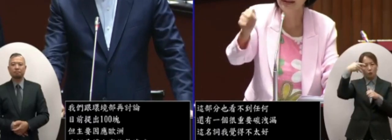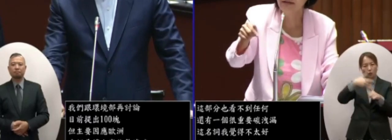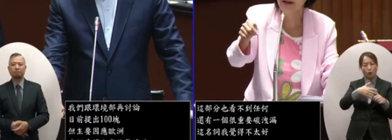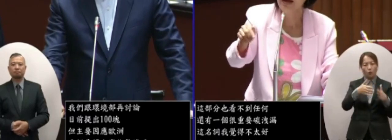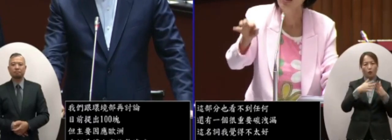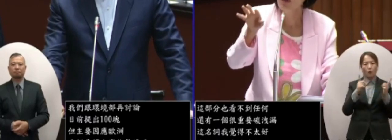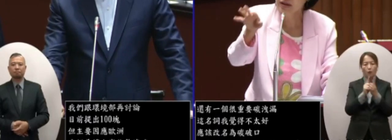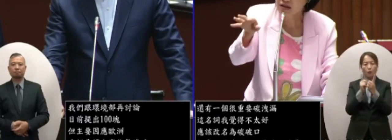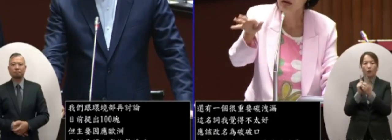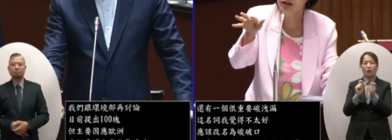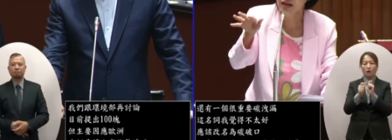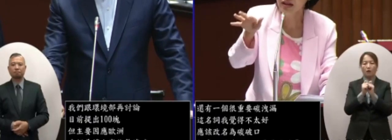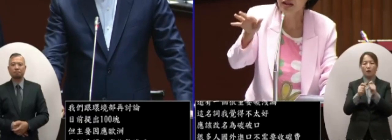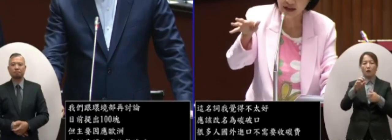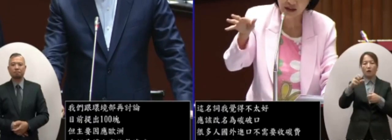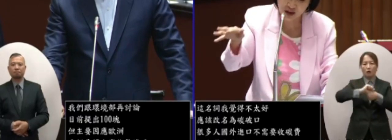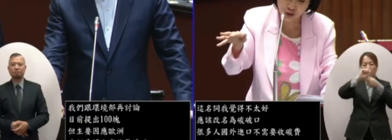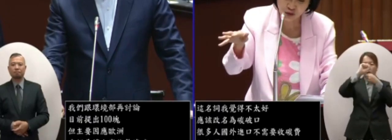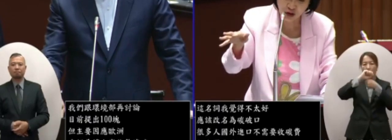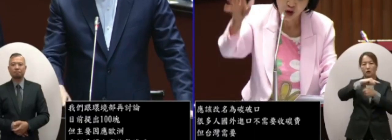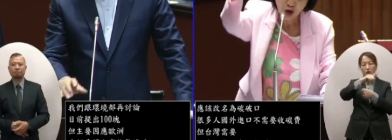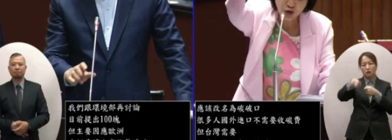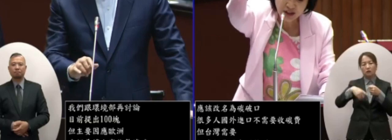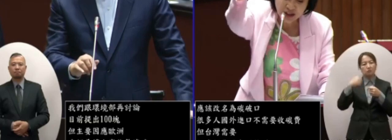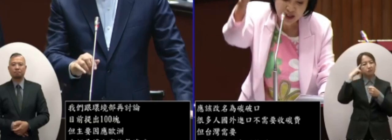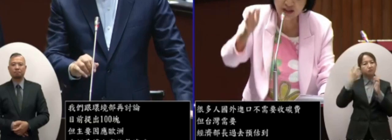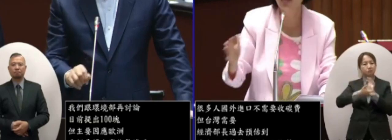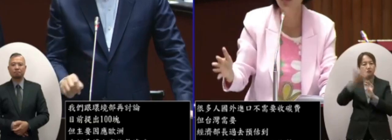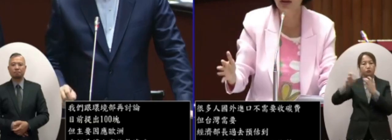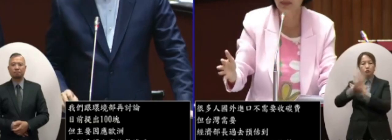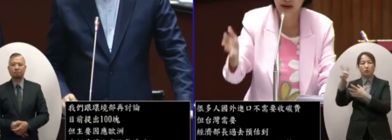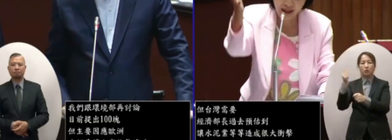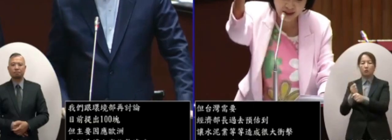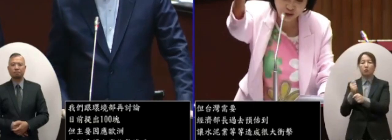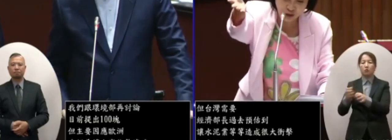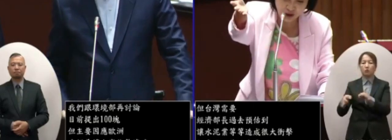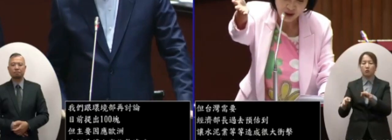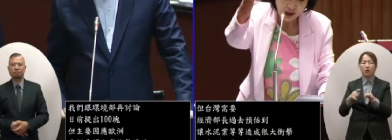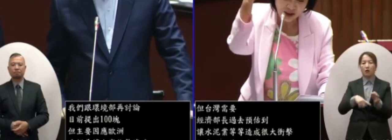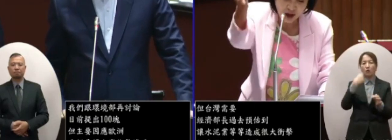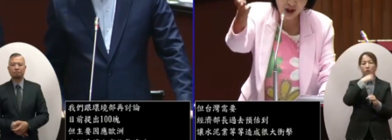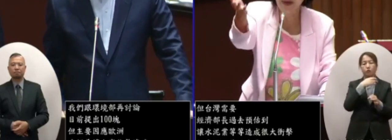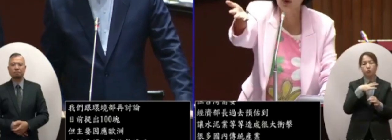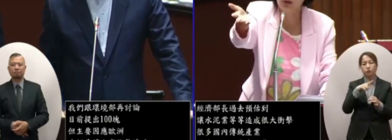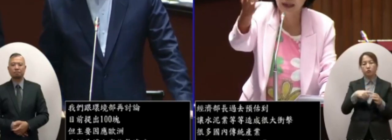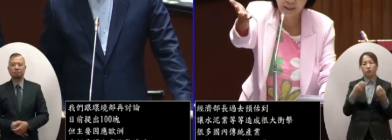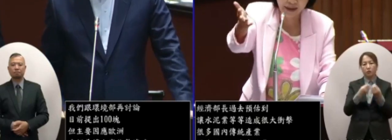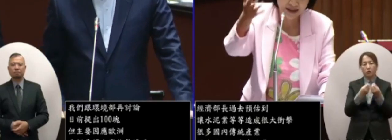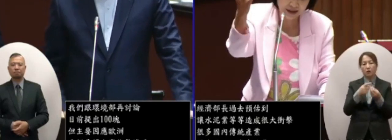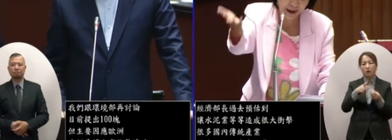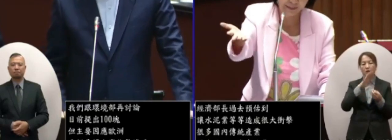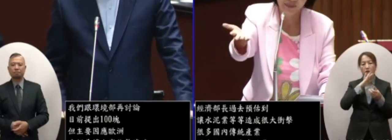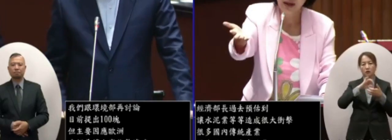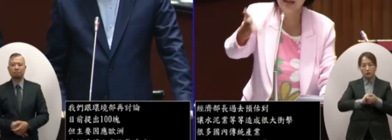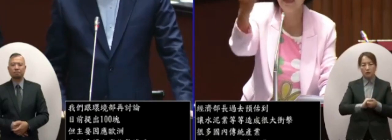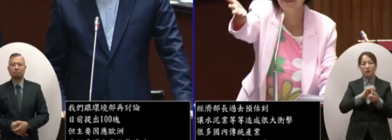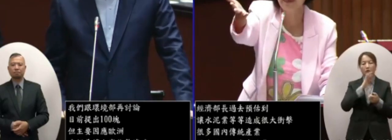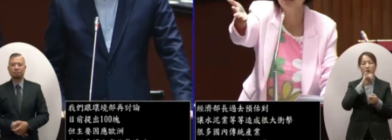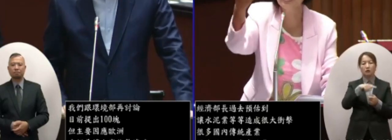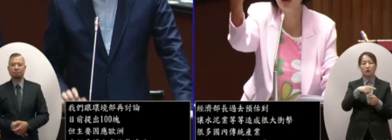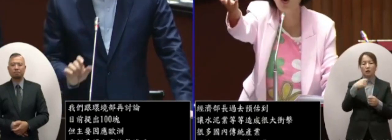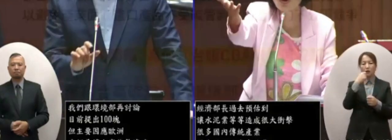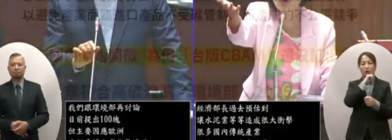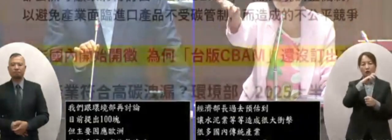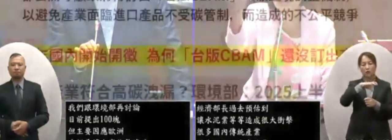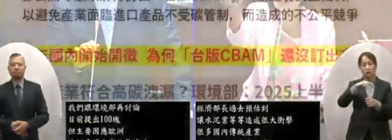会造成一些产业的一个出走。所以这些部分里面大家就说你到底要不要推动台版的 CPAC、 这个、 就像欧洲的这